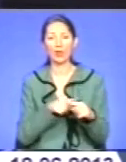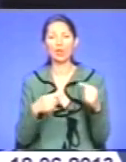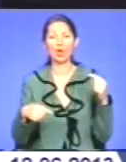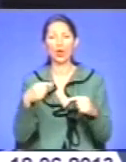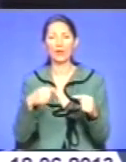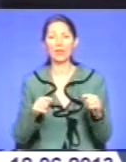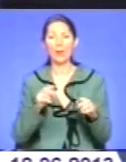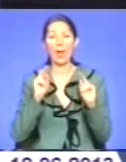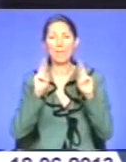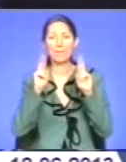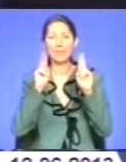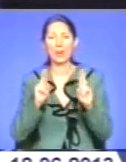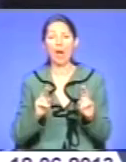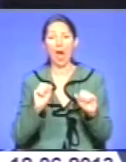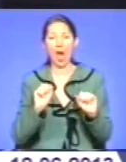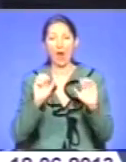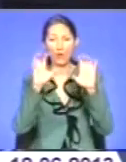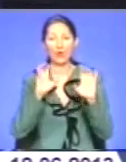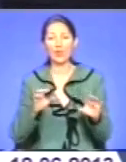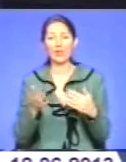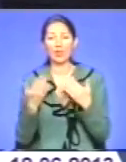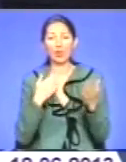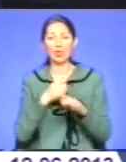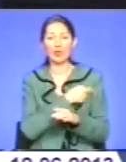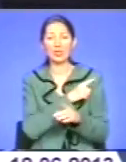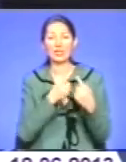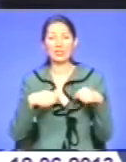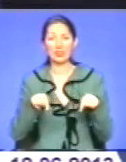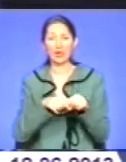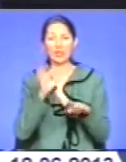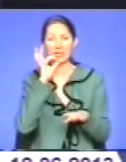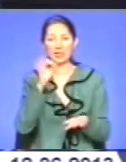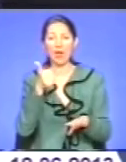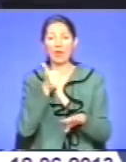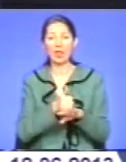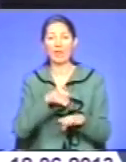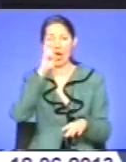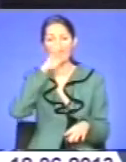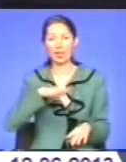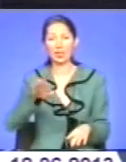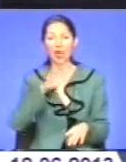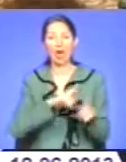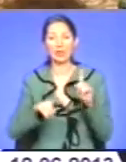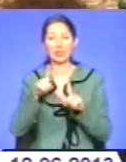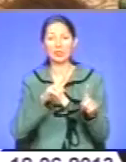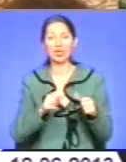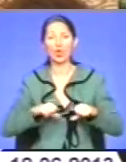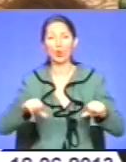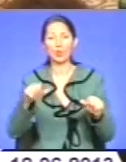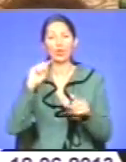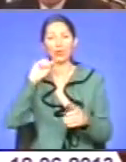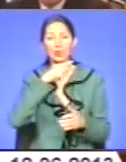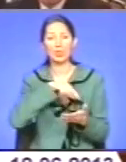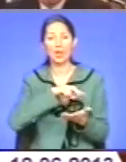відносини в медичній сфері. Про це глава держави сказав під час засідання Комітету з економічних реформ. Для